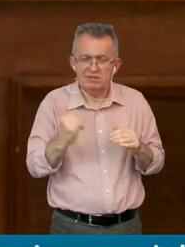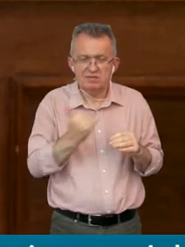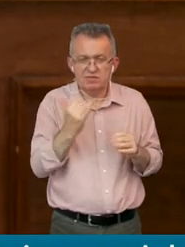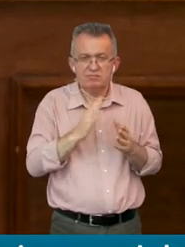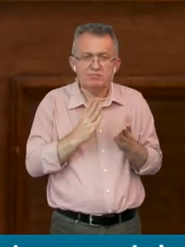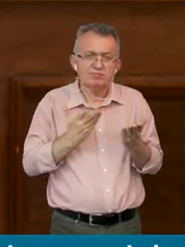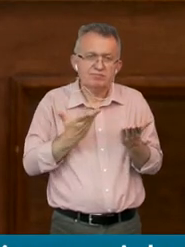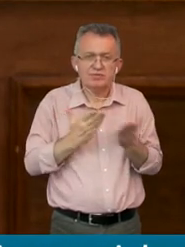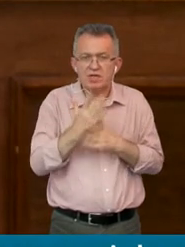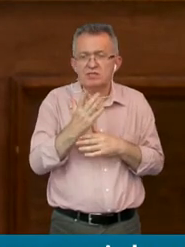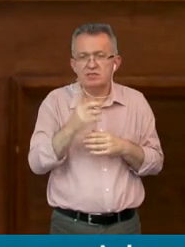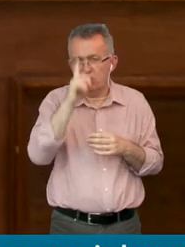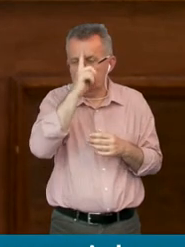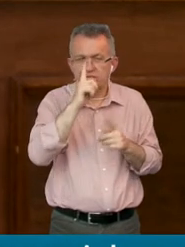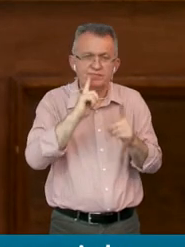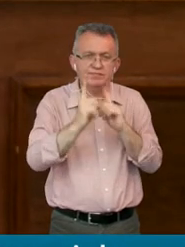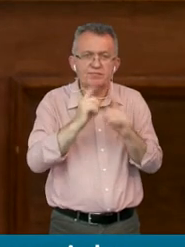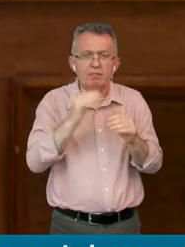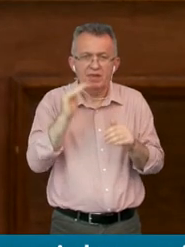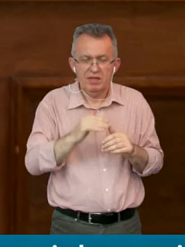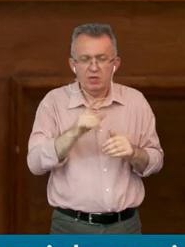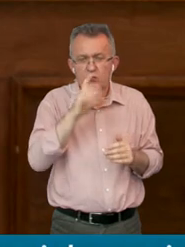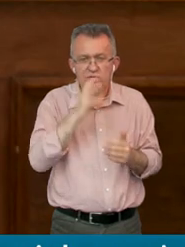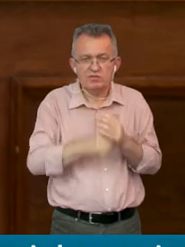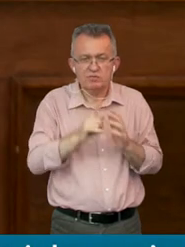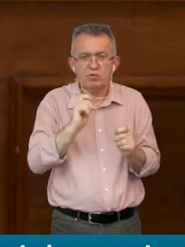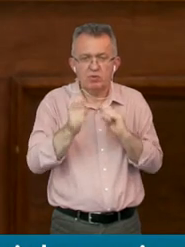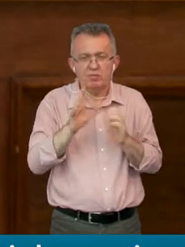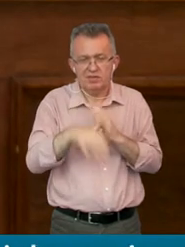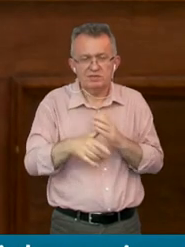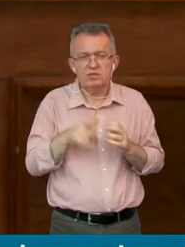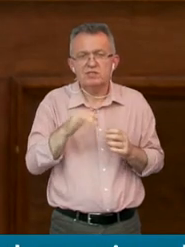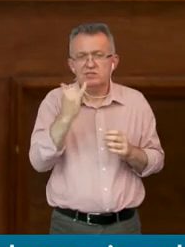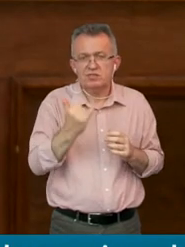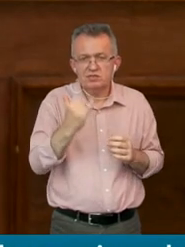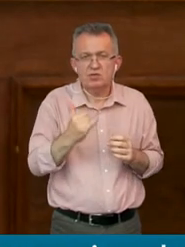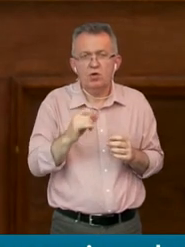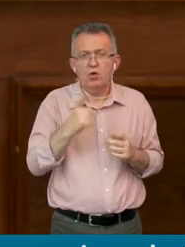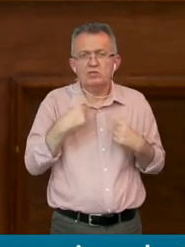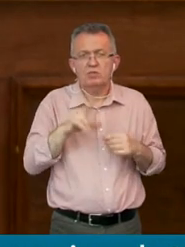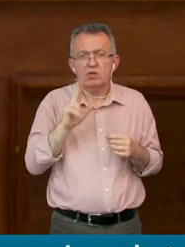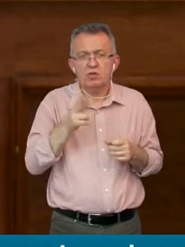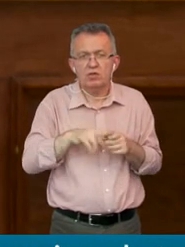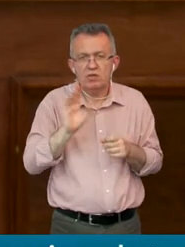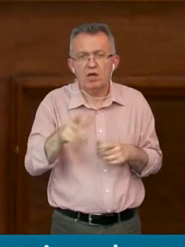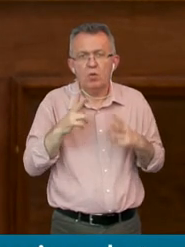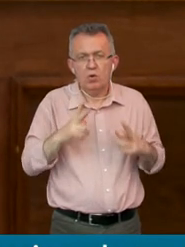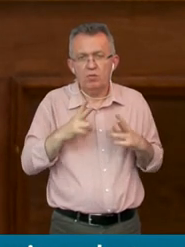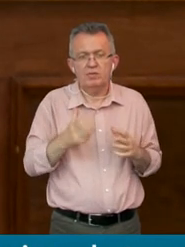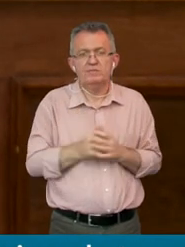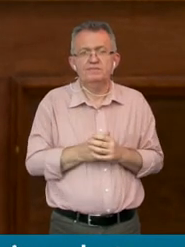mniejszą liczbę osób, które korzystają z tej komunikacji. Mówię tutaj o dzieciach, osobach, które są na urlopach,